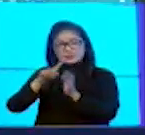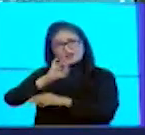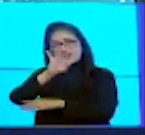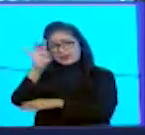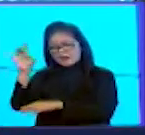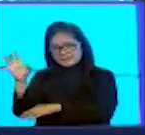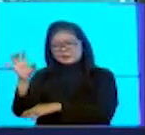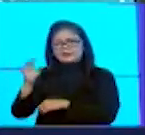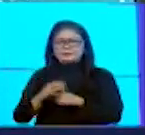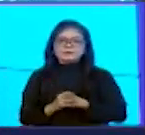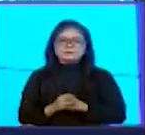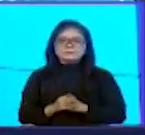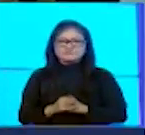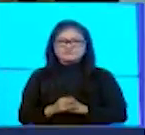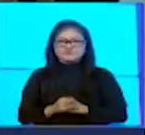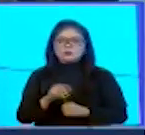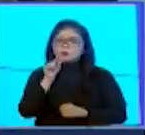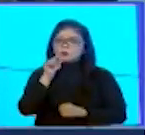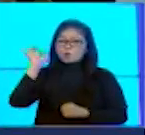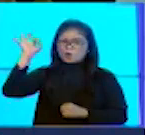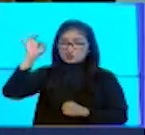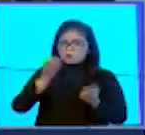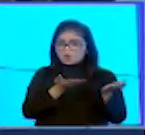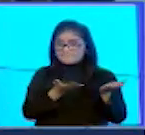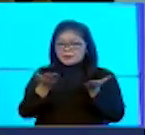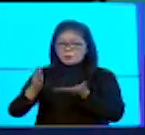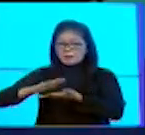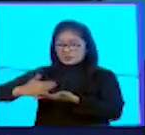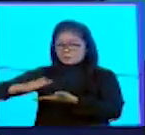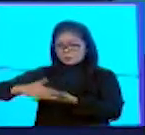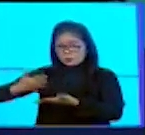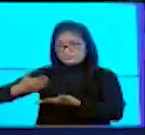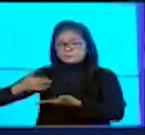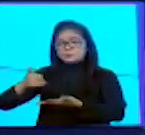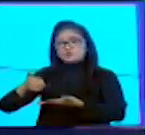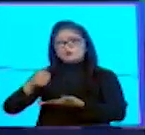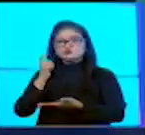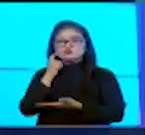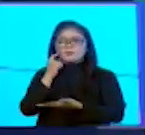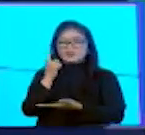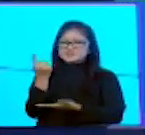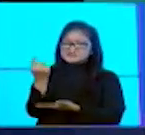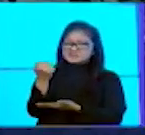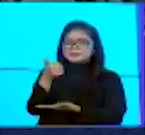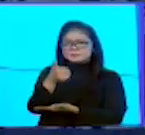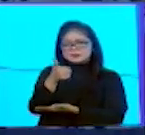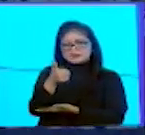yang membawa perangkat boleh langsung mencoba dan jika ada kendala maka bisa langsung ditanyakan